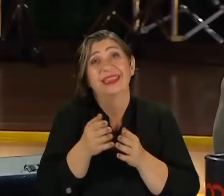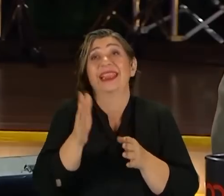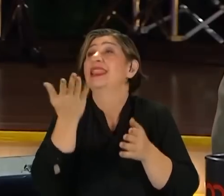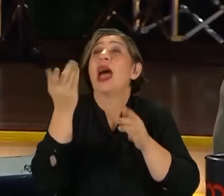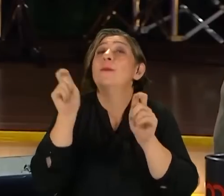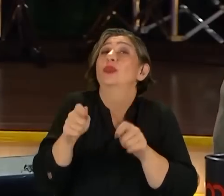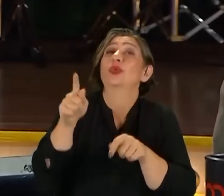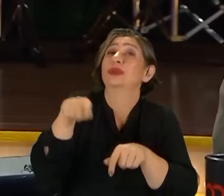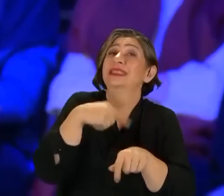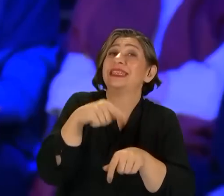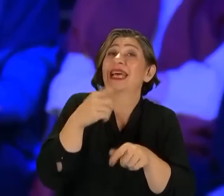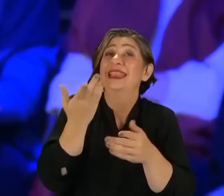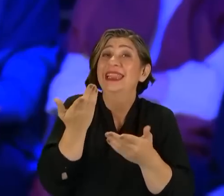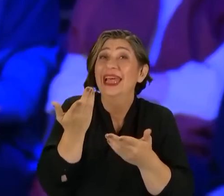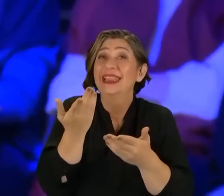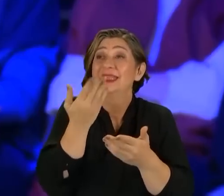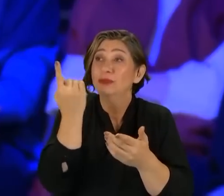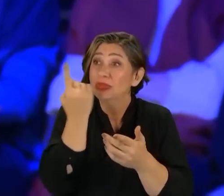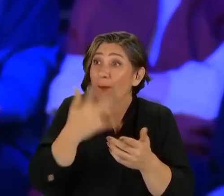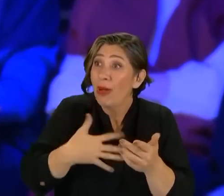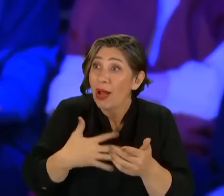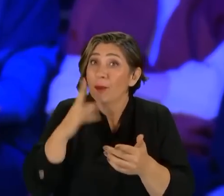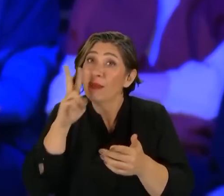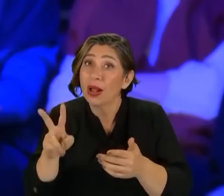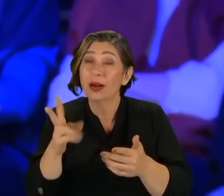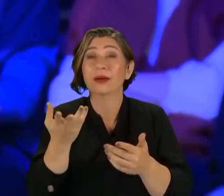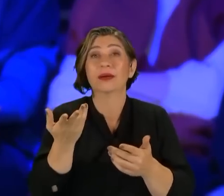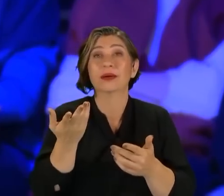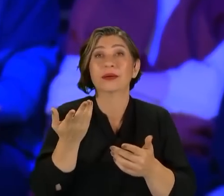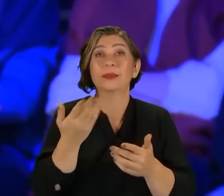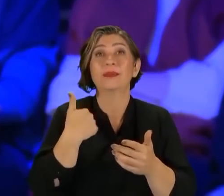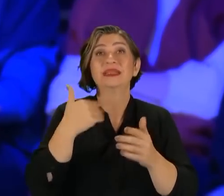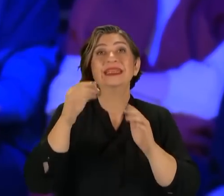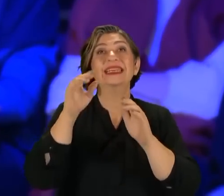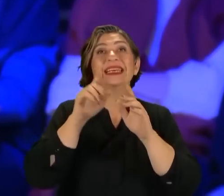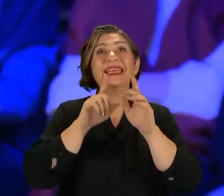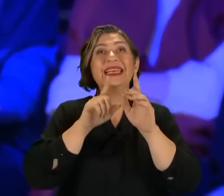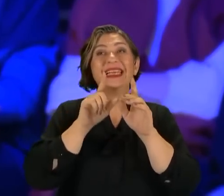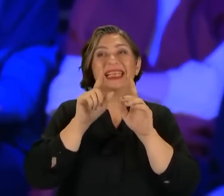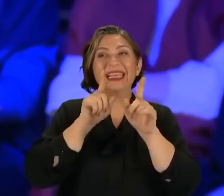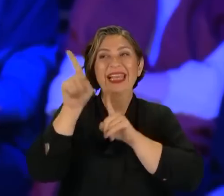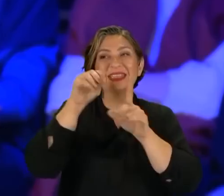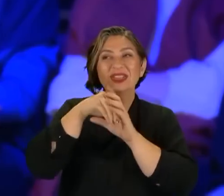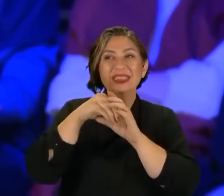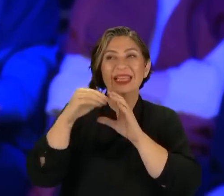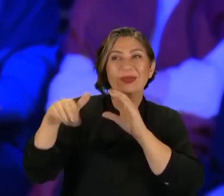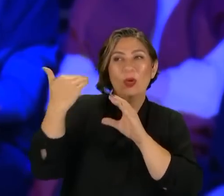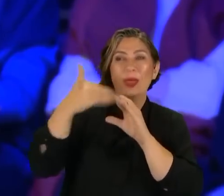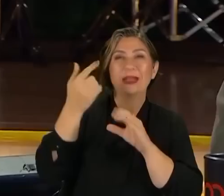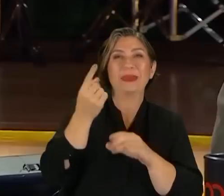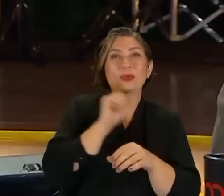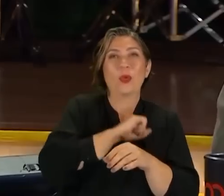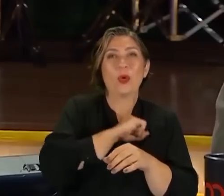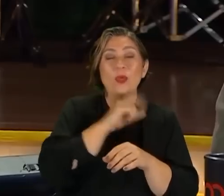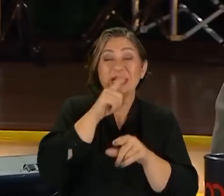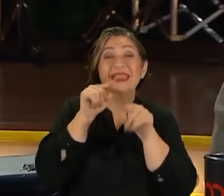Ne yapıyordunuz yani, o sırada? Niçin çünkü, insan bir şey yapıyor, tepkileri yani nasıl ben takip ediyorsun? Biraz sosyal medyadaki tepkilerden korkuyorum açıkçası. Yapma o yüzden ya. Çok